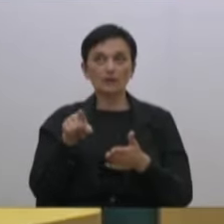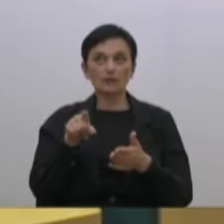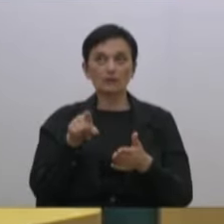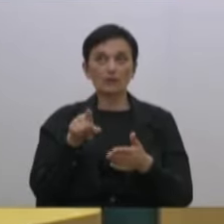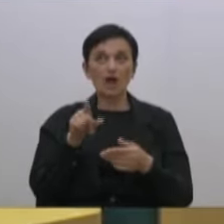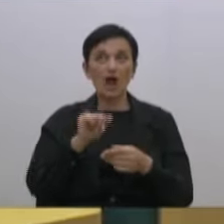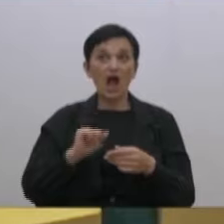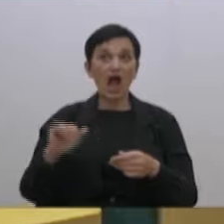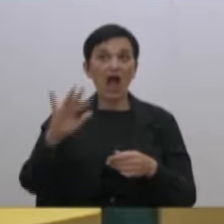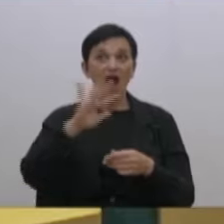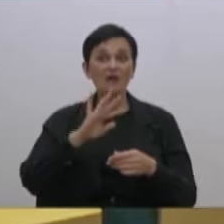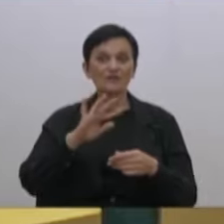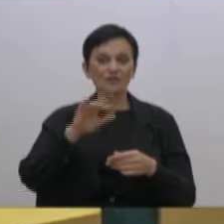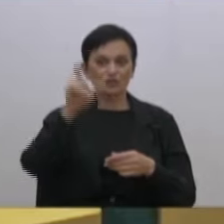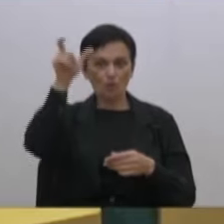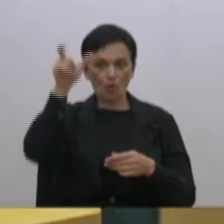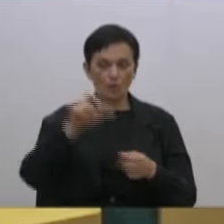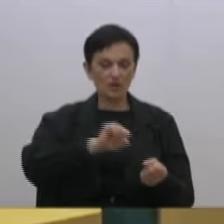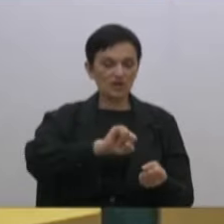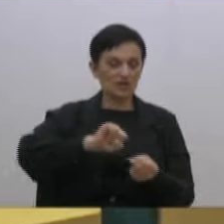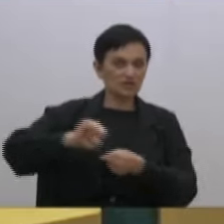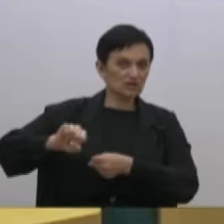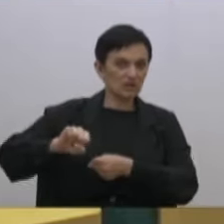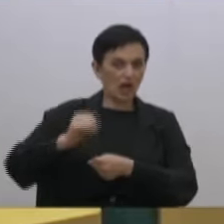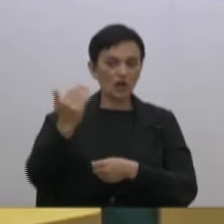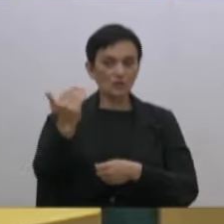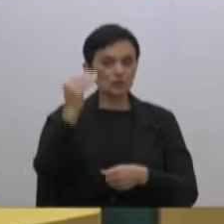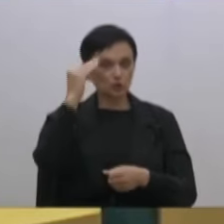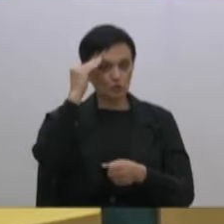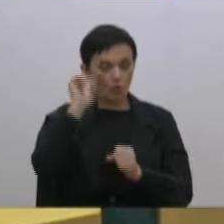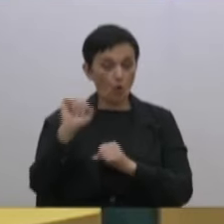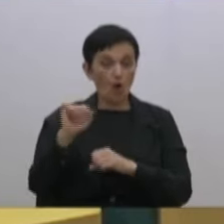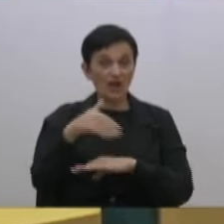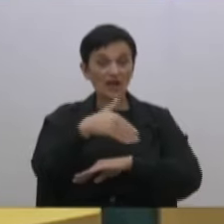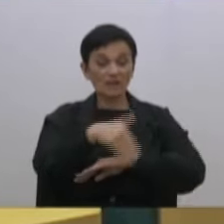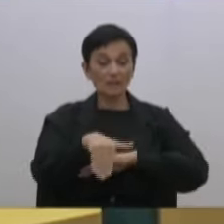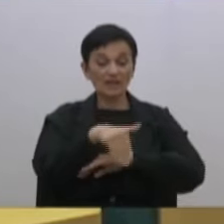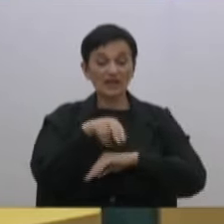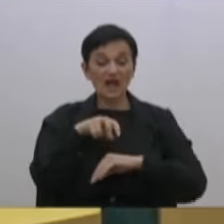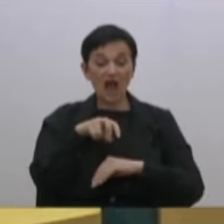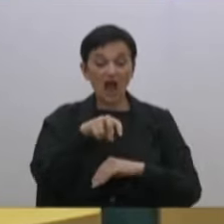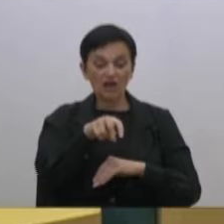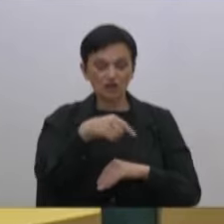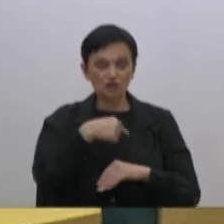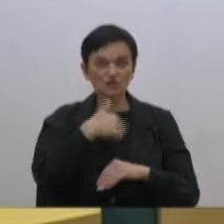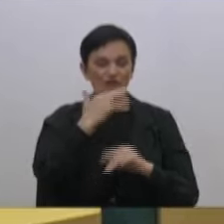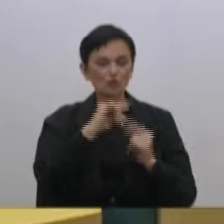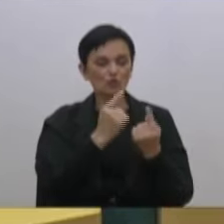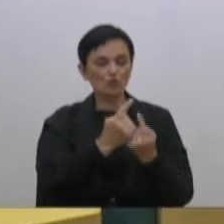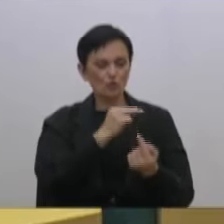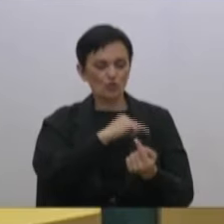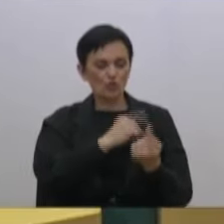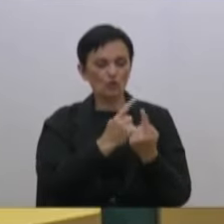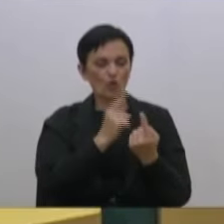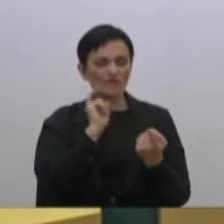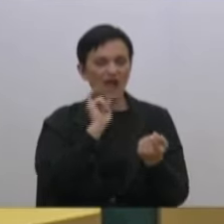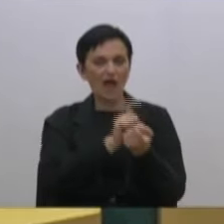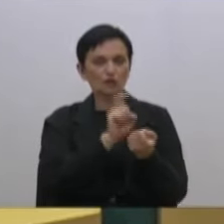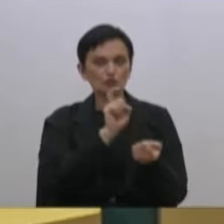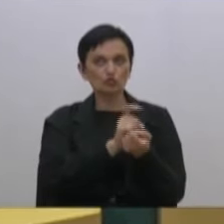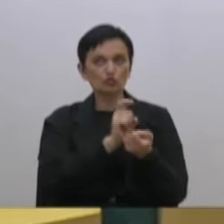ამ ევროპელ ბიუროკრატს და დაიცვეს მისი პოზიციები და გარეთ რო გამოვიდნენ ჩვენს კოლეგას, უმრავლესობის წევრს, ეჩხუბებოდნენ